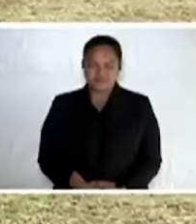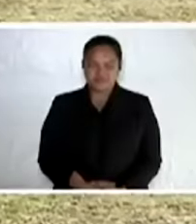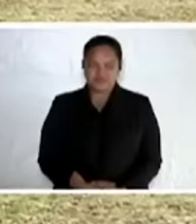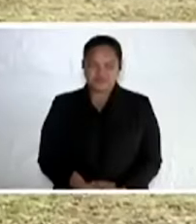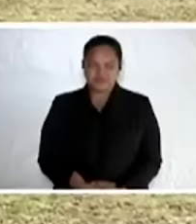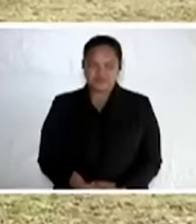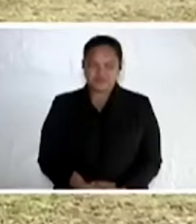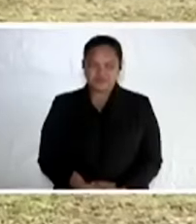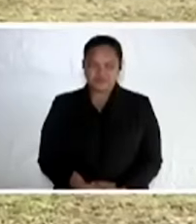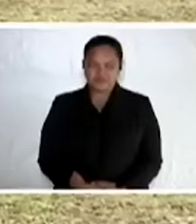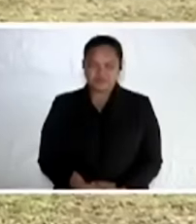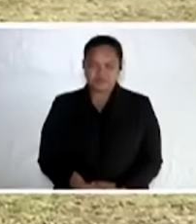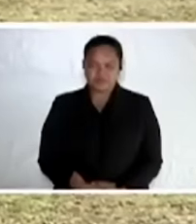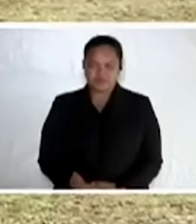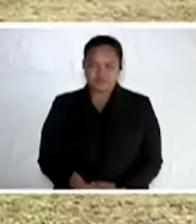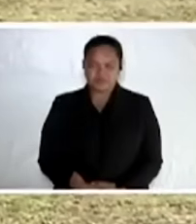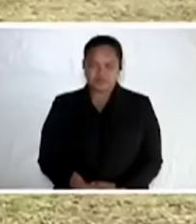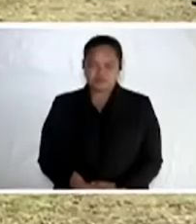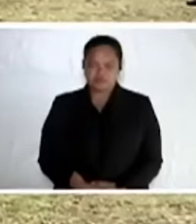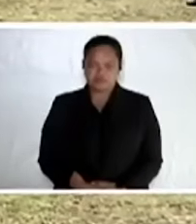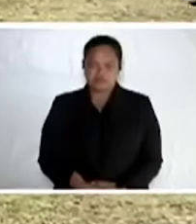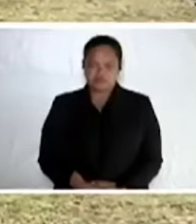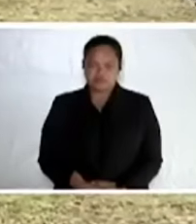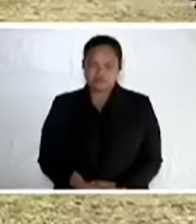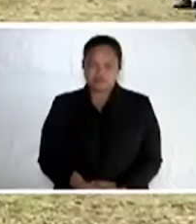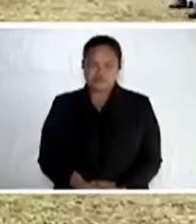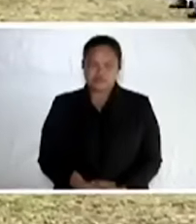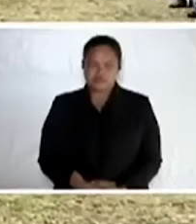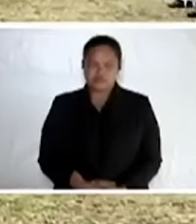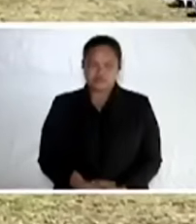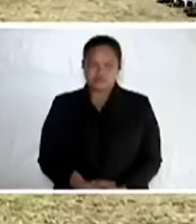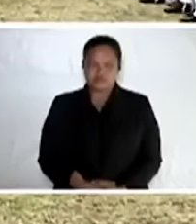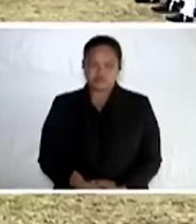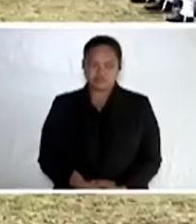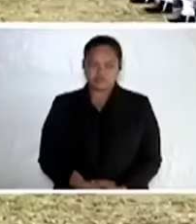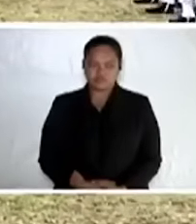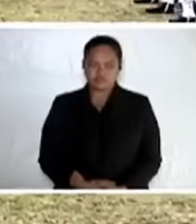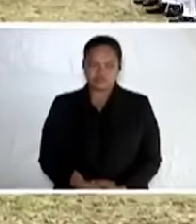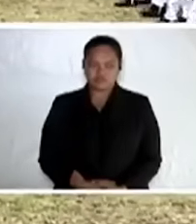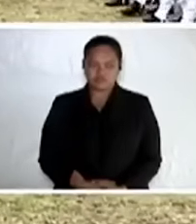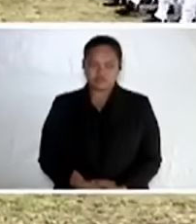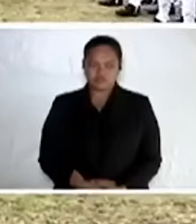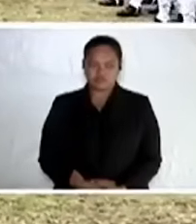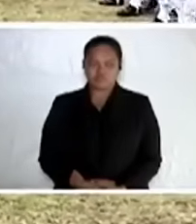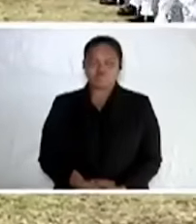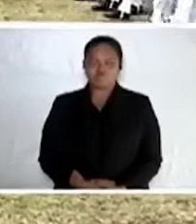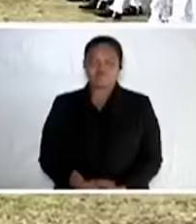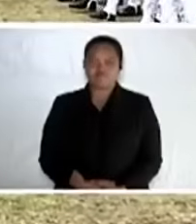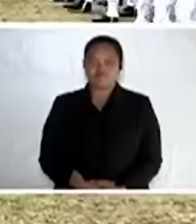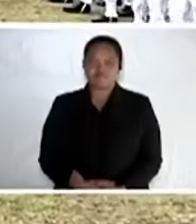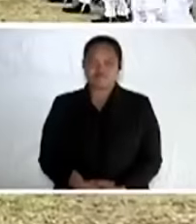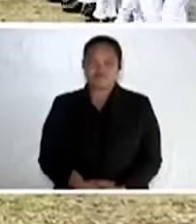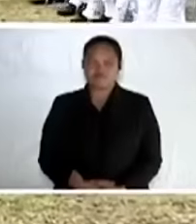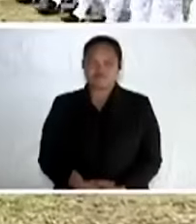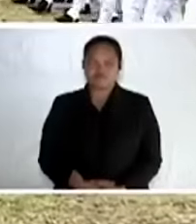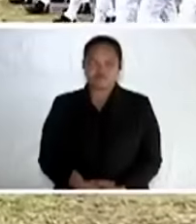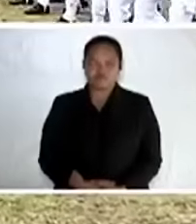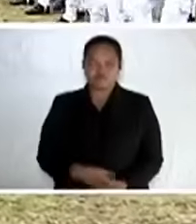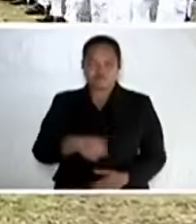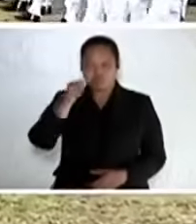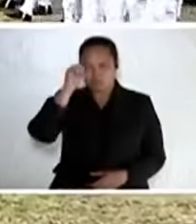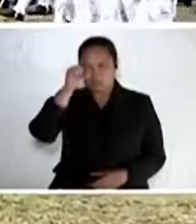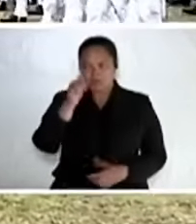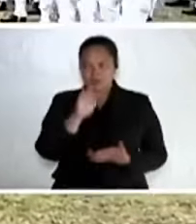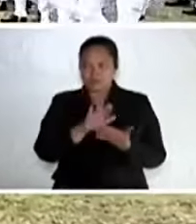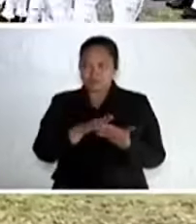किस तरह से ये तैयार रहते हैं हुक्म मानने के लिए, कमान मानने के लिए, ये दर्शाता है। और किस तरह से